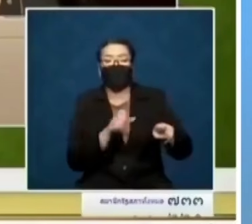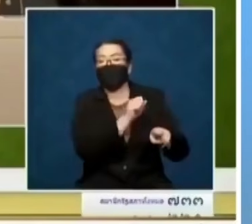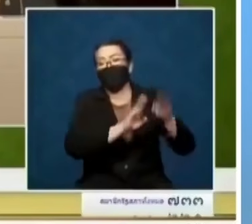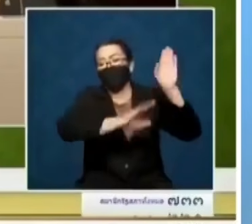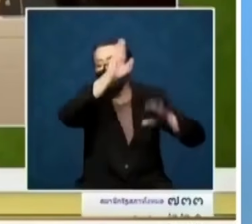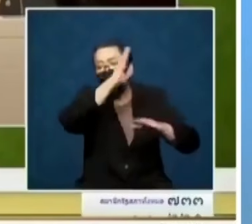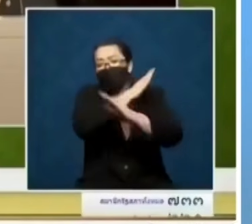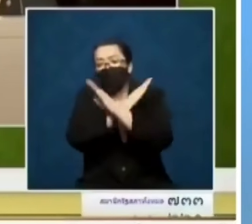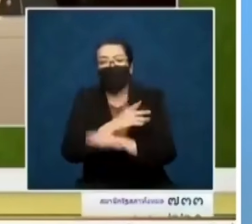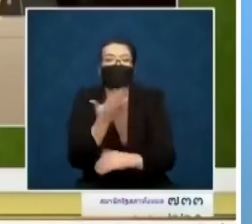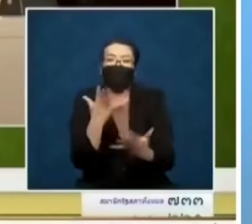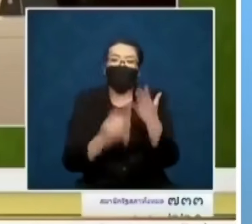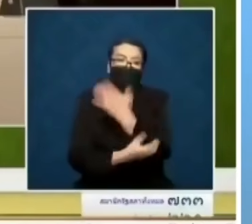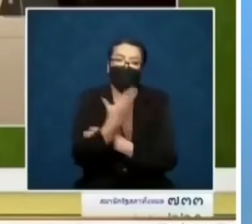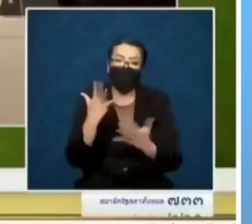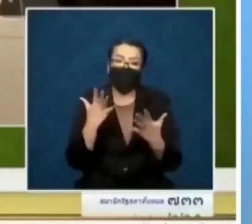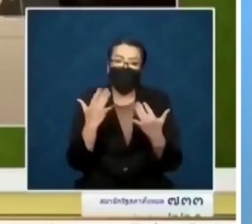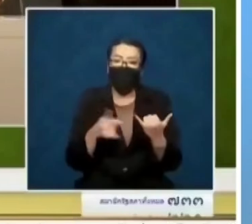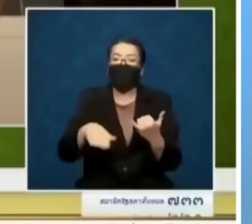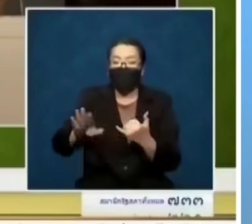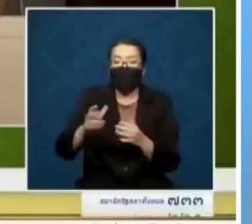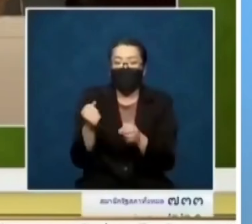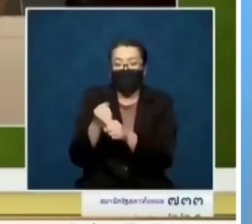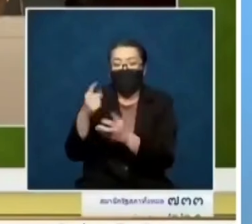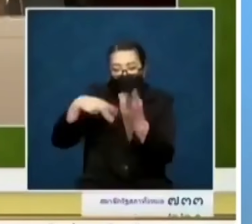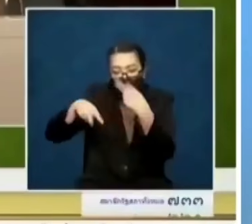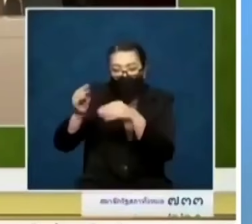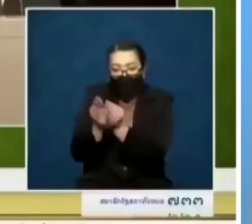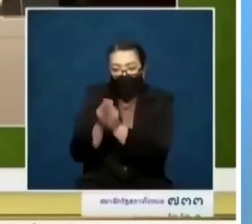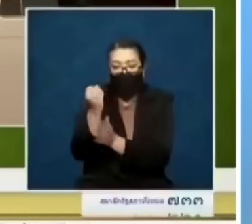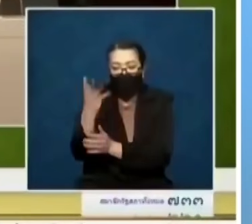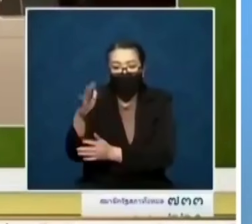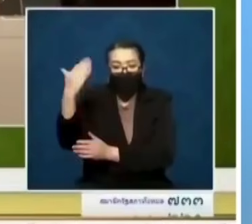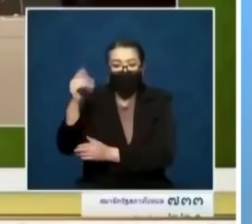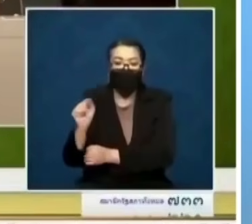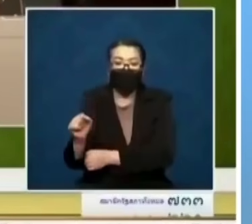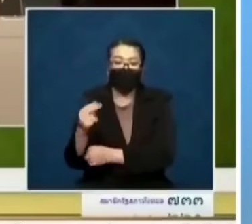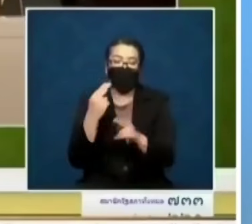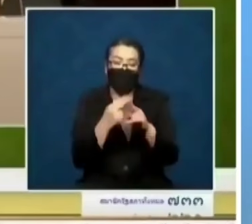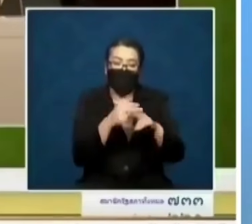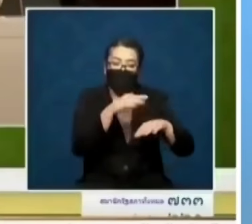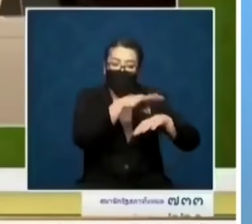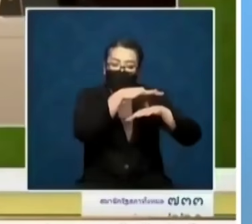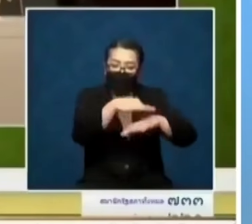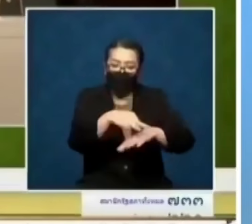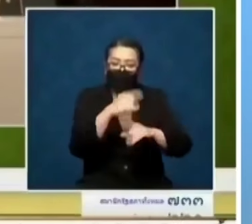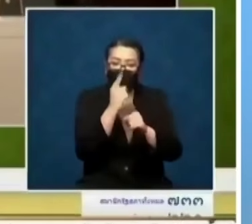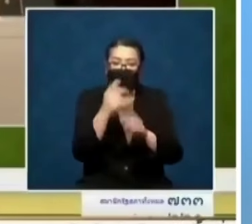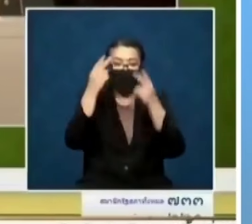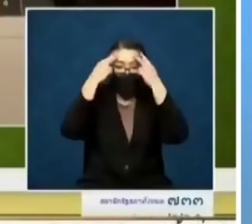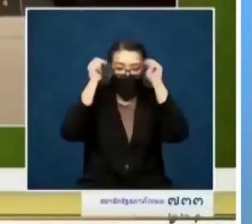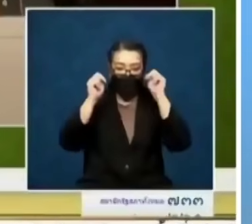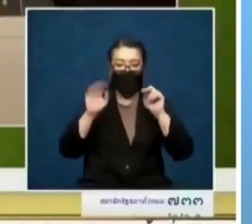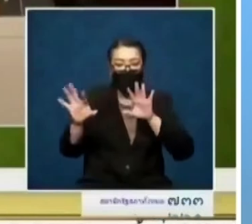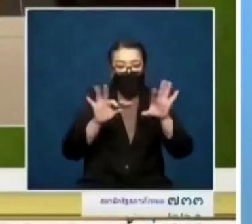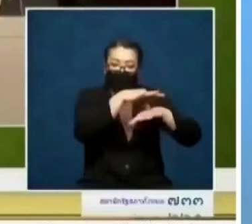รอกครับในการโหวตค้านคุณวิโรจน์ไปเอาคลิปนี้มาแล้วบอกว่าเนี่ยเกินละท่านไม่ยอมทำตามคำพูดหรือเปล่าเอาลองดูอีกสักช็อตค่ะบ